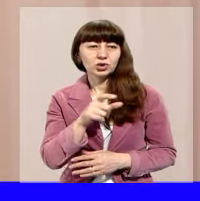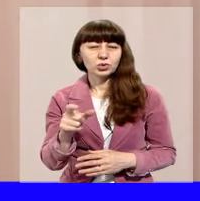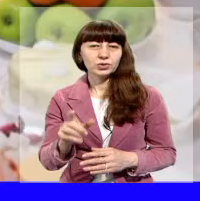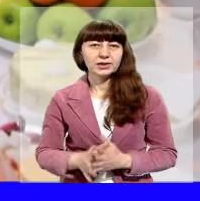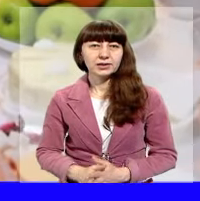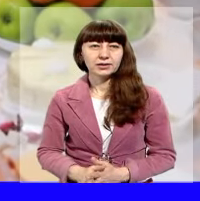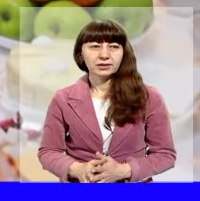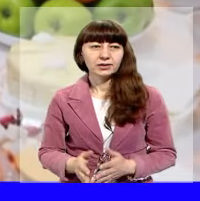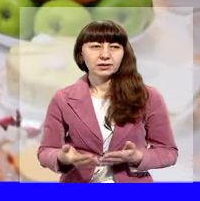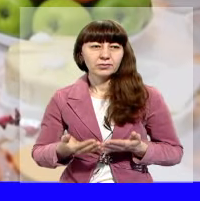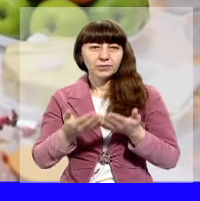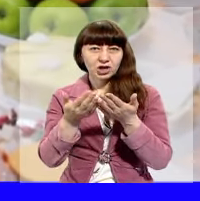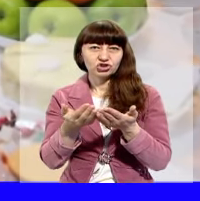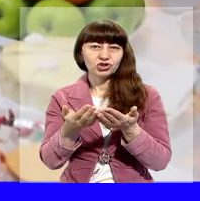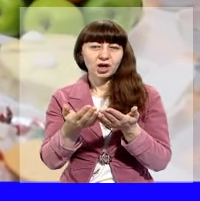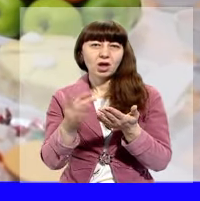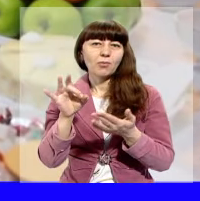берді.